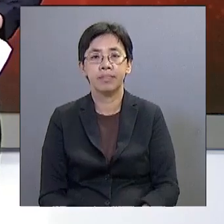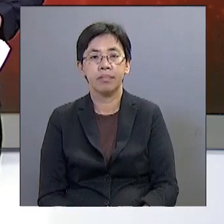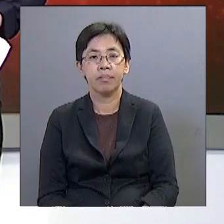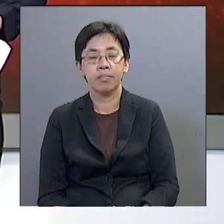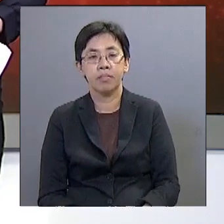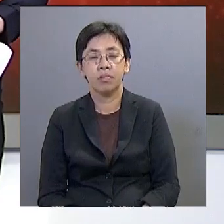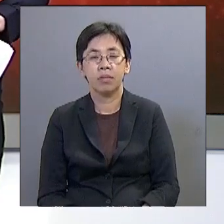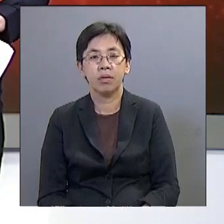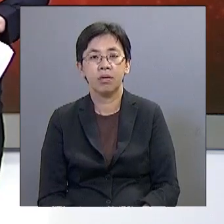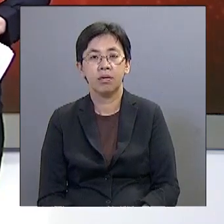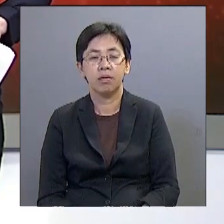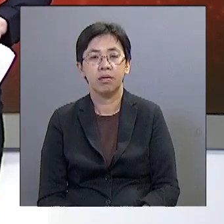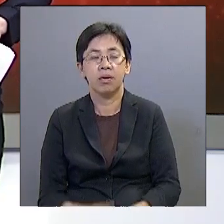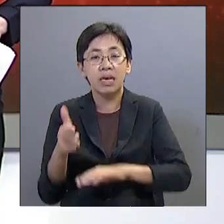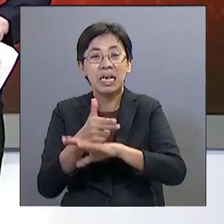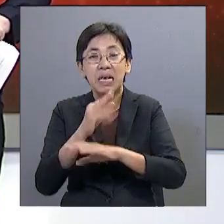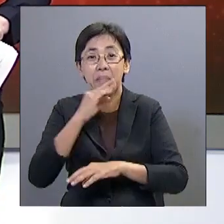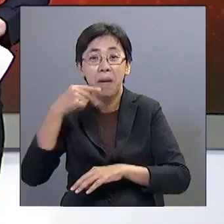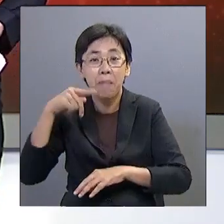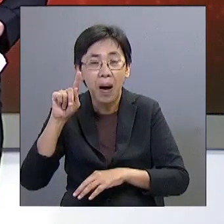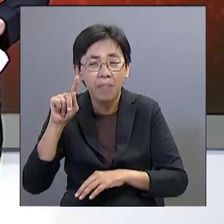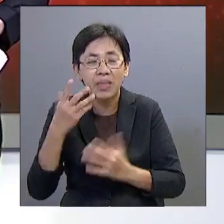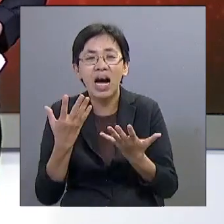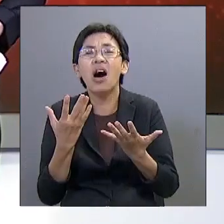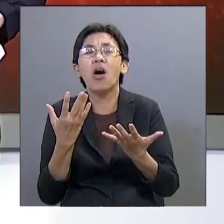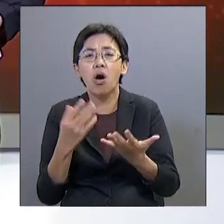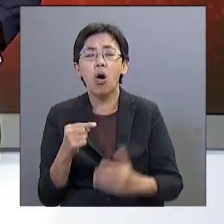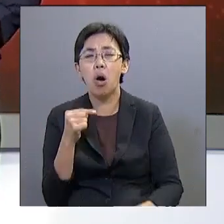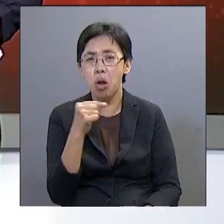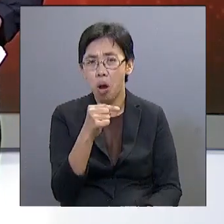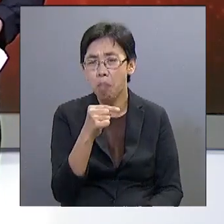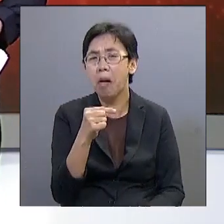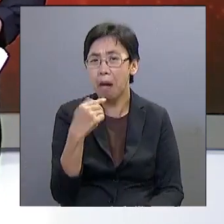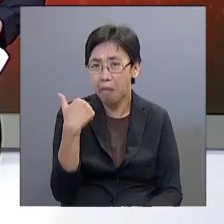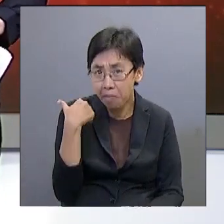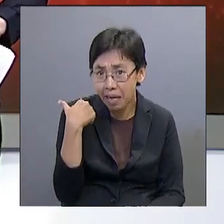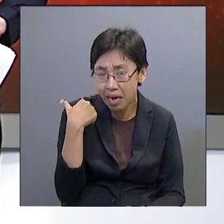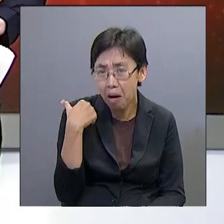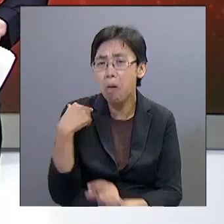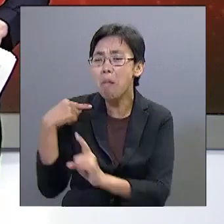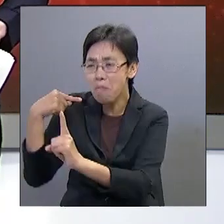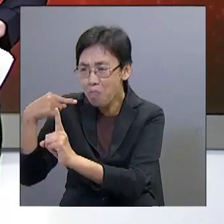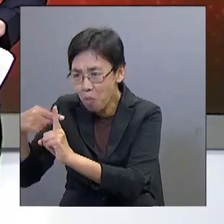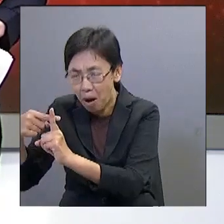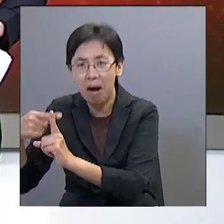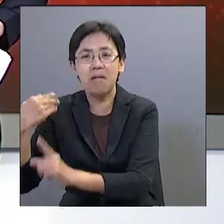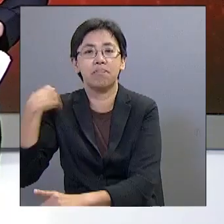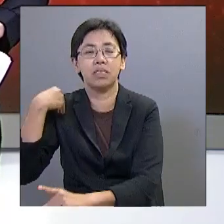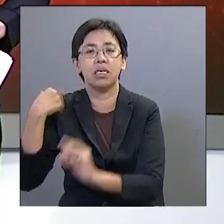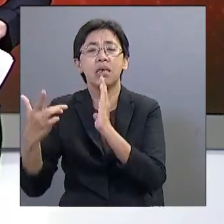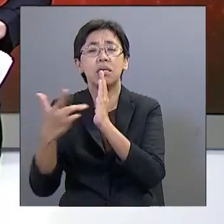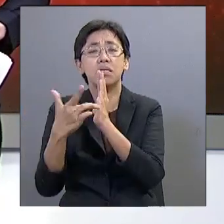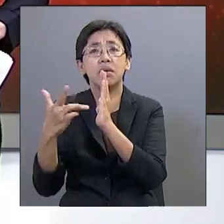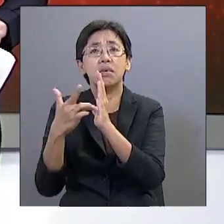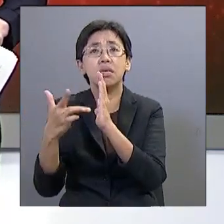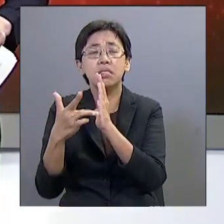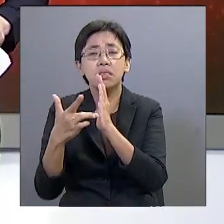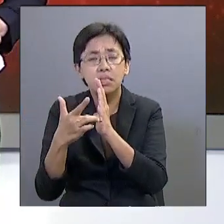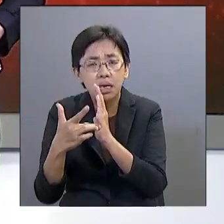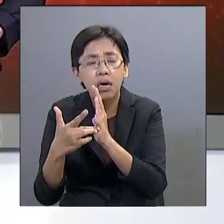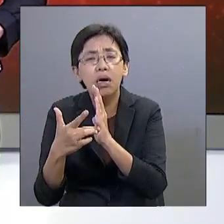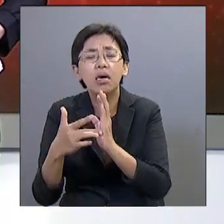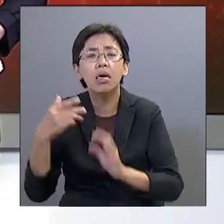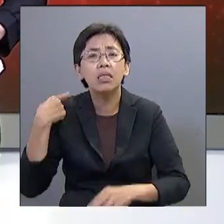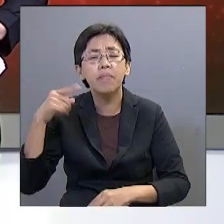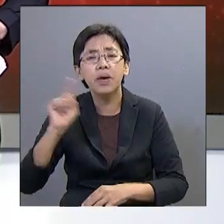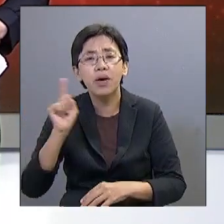แต่วาการทำดีเฟคนั้นไม่ได้มีในแง่ลบเท่านั้นนะคะในแ่บวกก็มีค่ะเพราวาเทคโโยีนี้นะคะ ถูกนำมาใช้เพื่